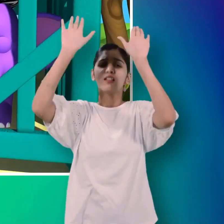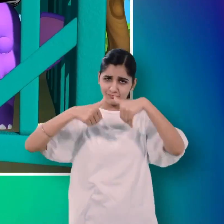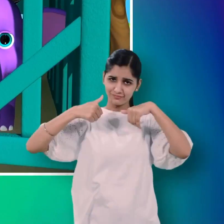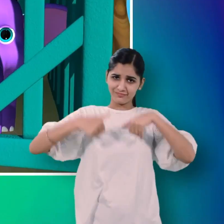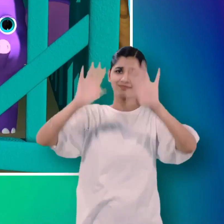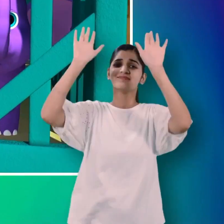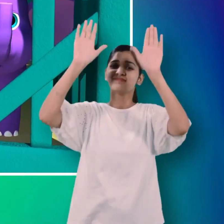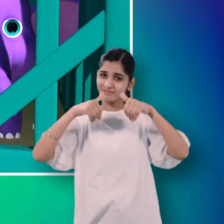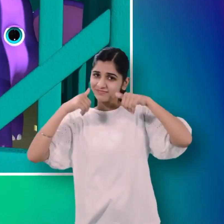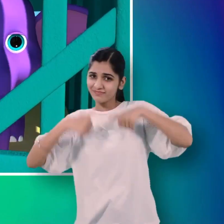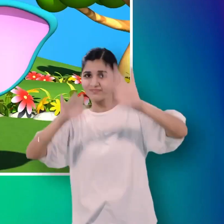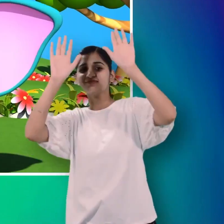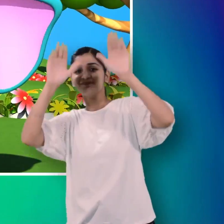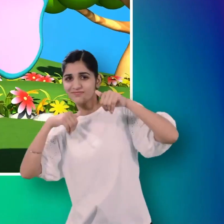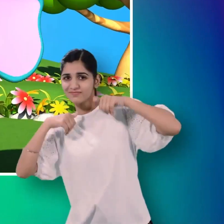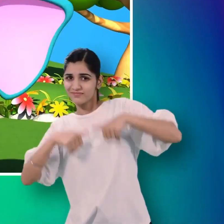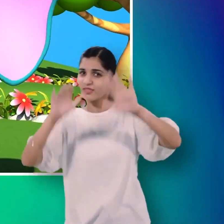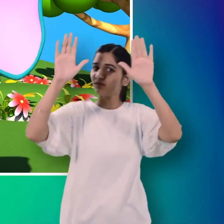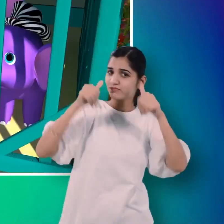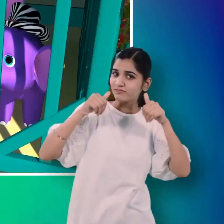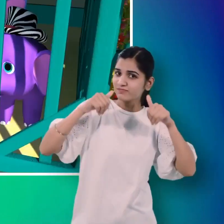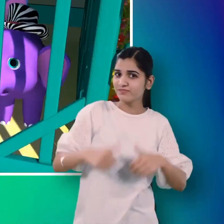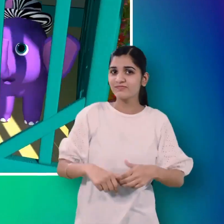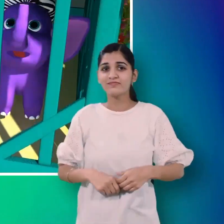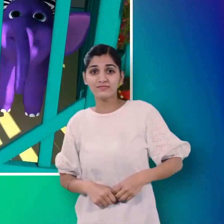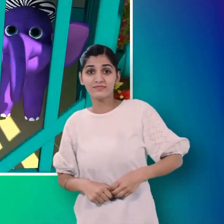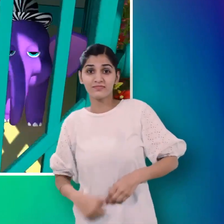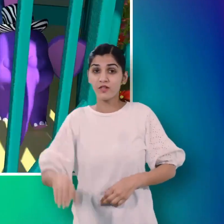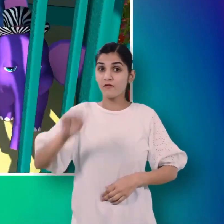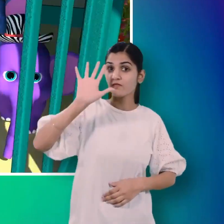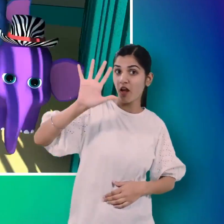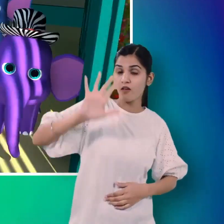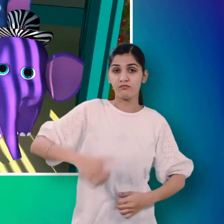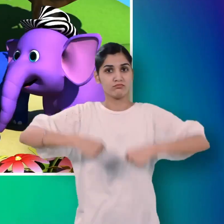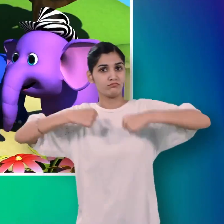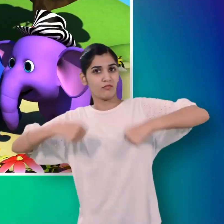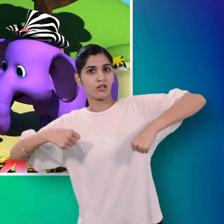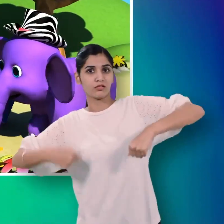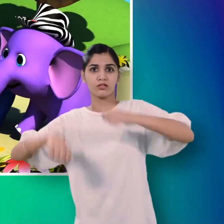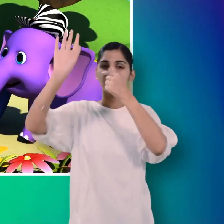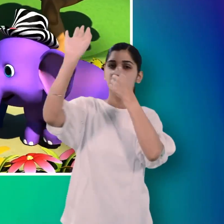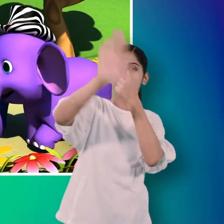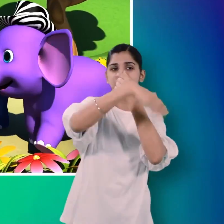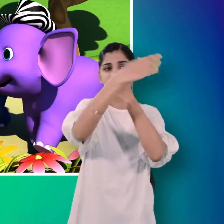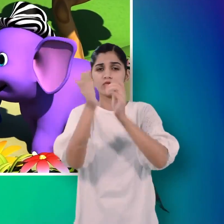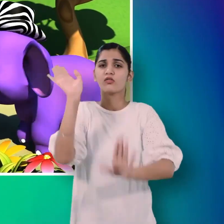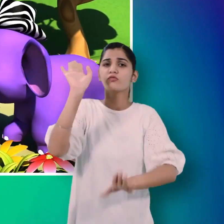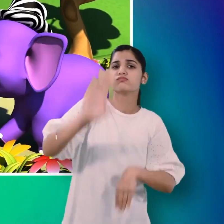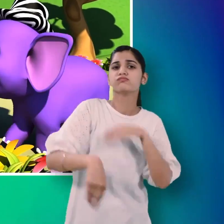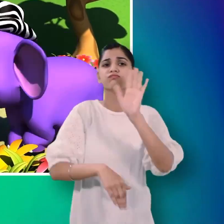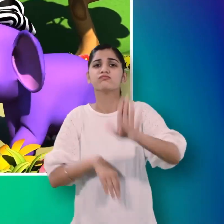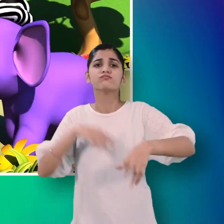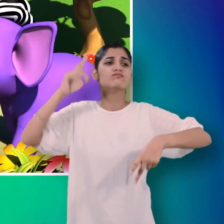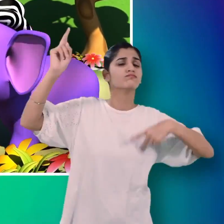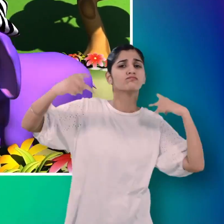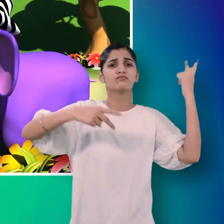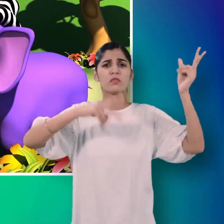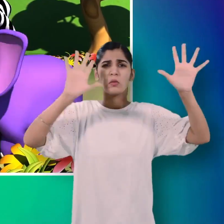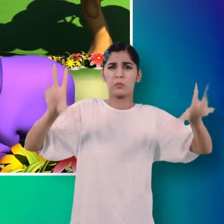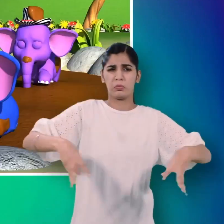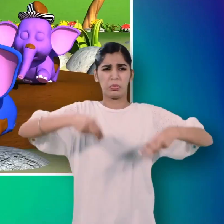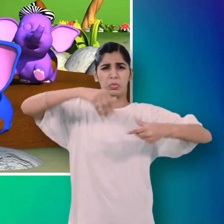से बुलाया, इधर आ इधर आ इधर आ। हाँ, चार मोटे हाथी घूमने